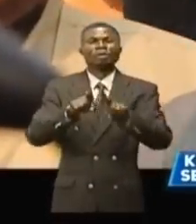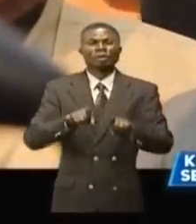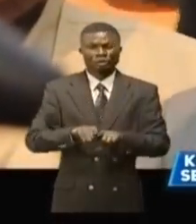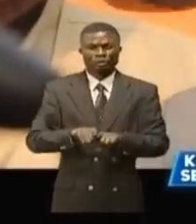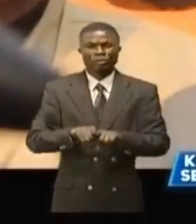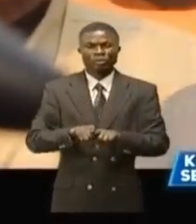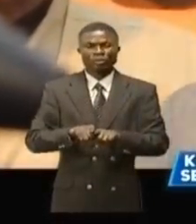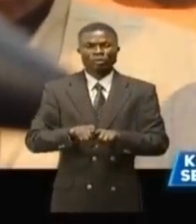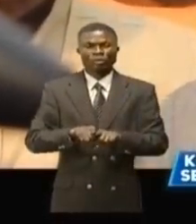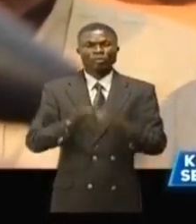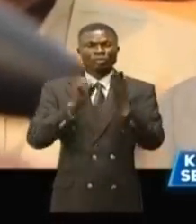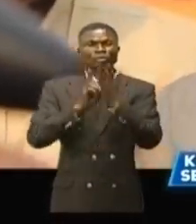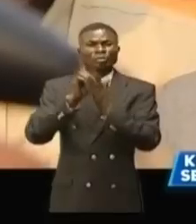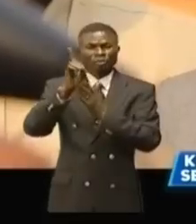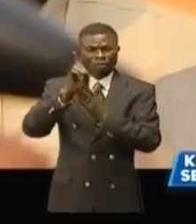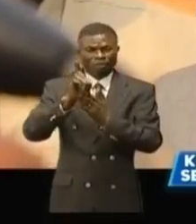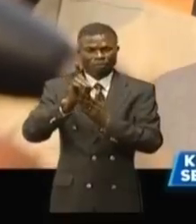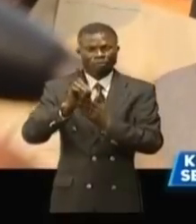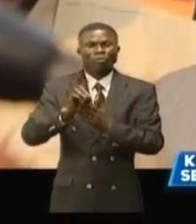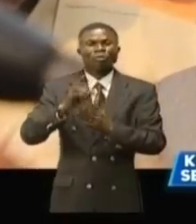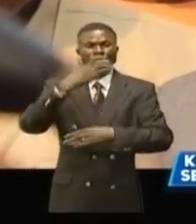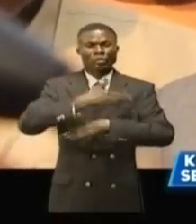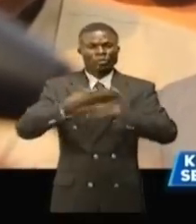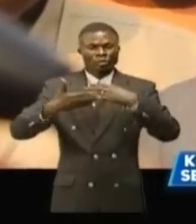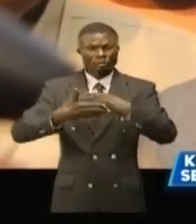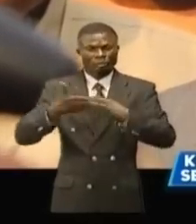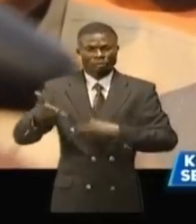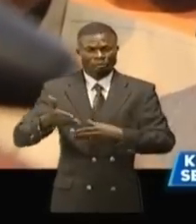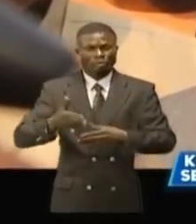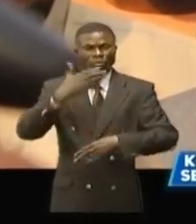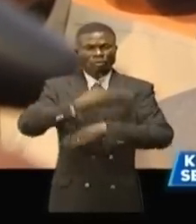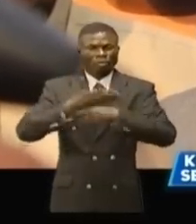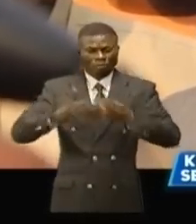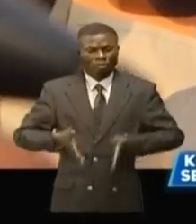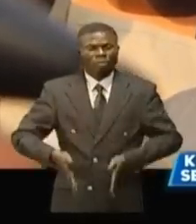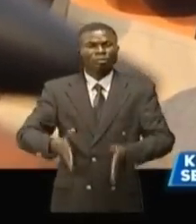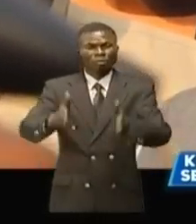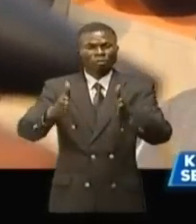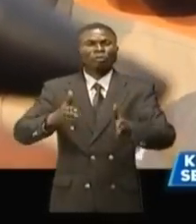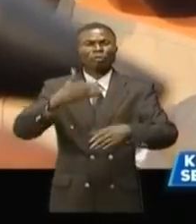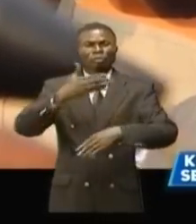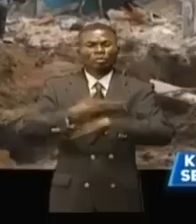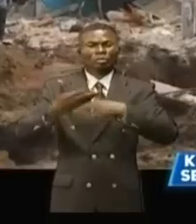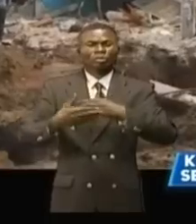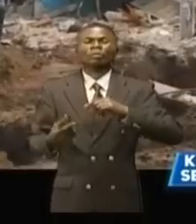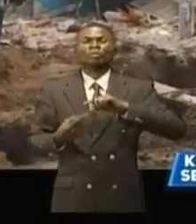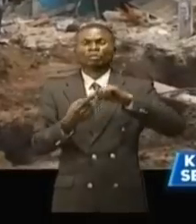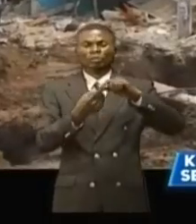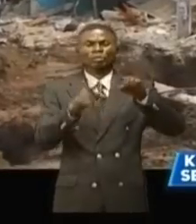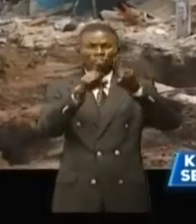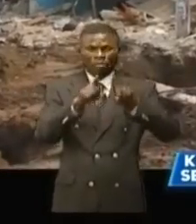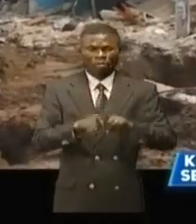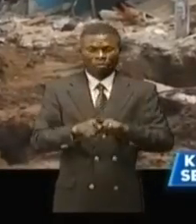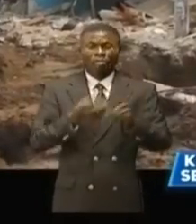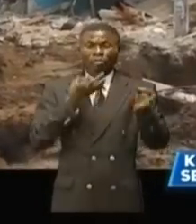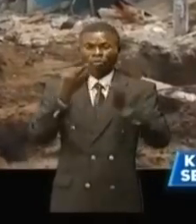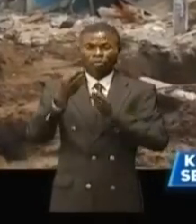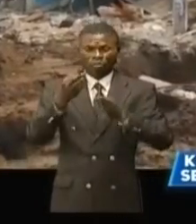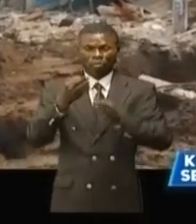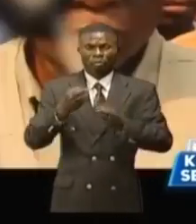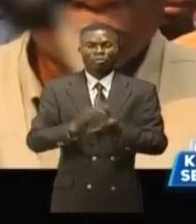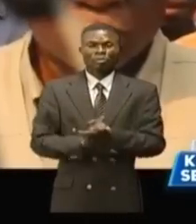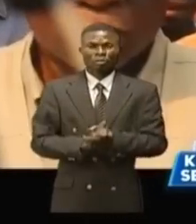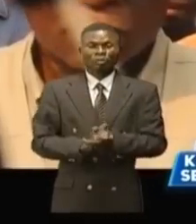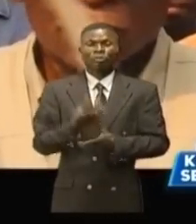par le développement des infrastructures. Les infrastructures routières en particulier. Et il faut préciser que c'est pratiquement